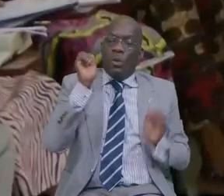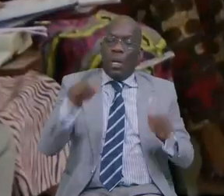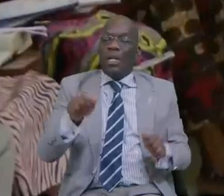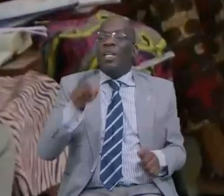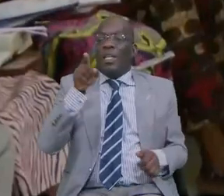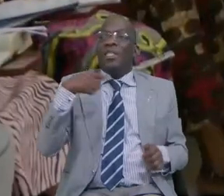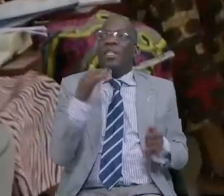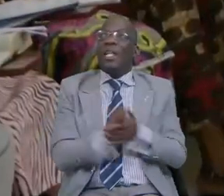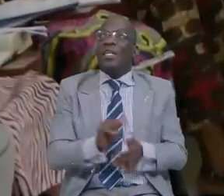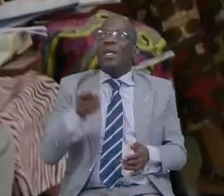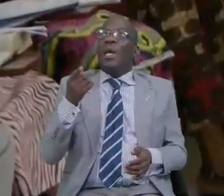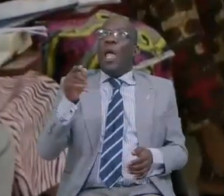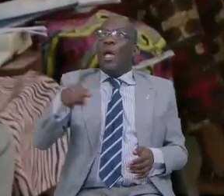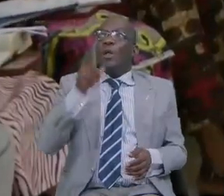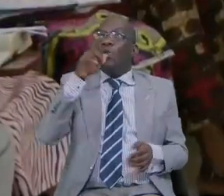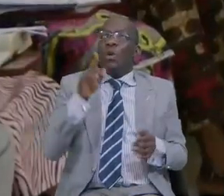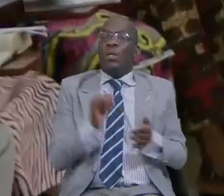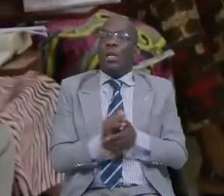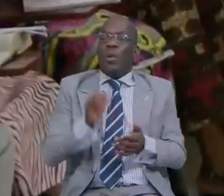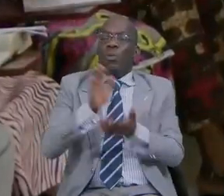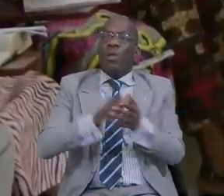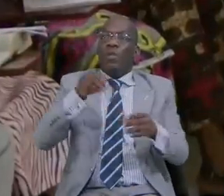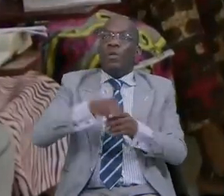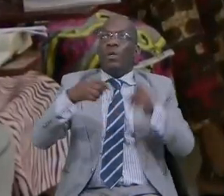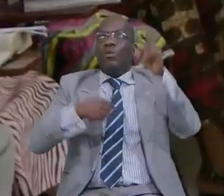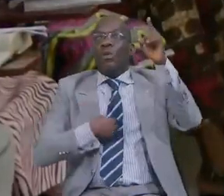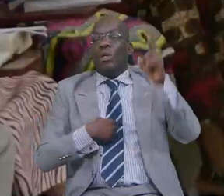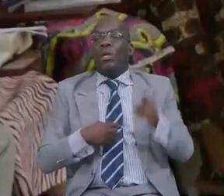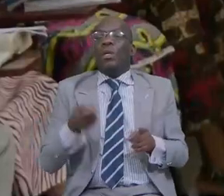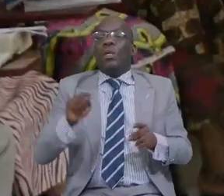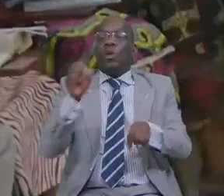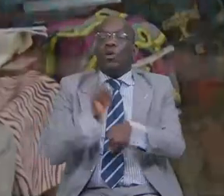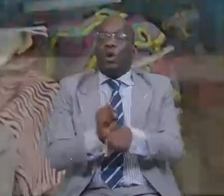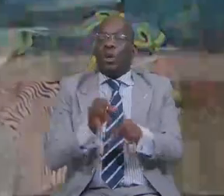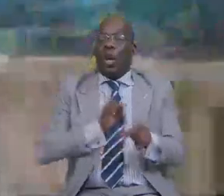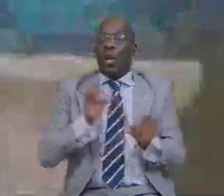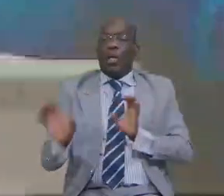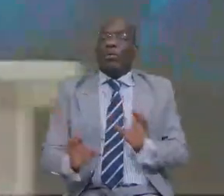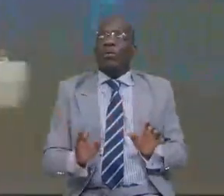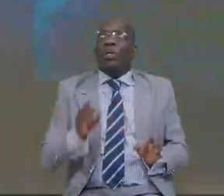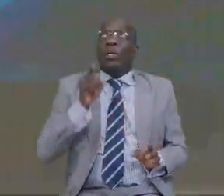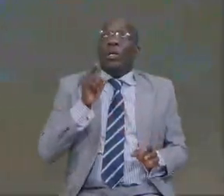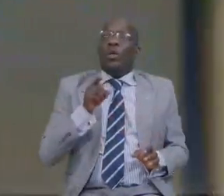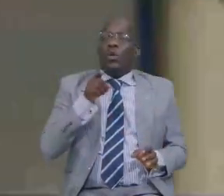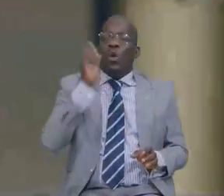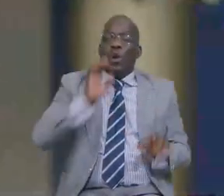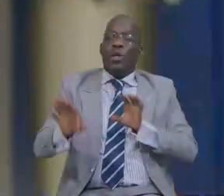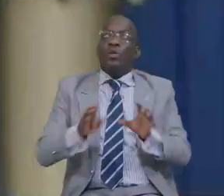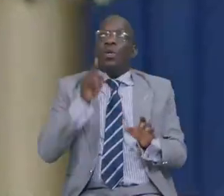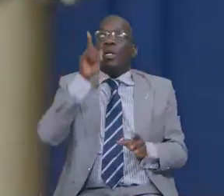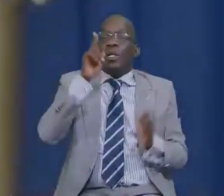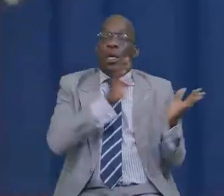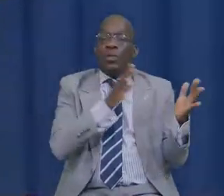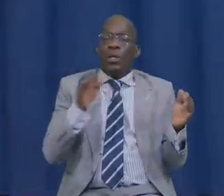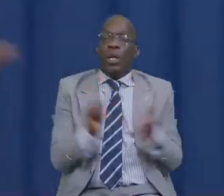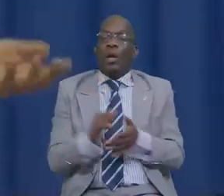en moi fera les œuvres que je fais. Il espère que nous tenons à sa